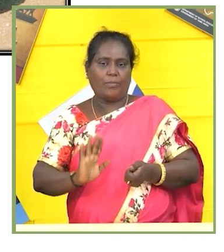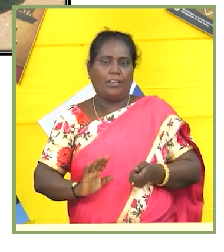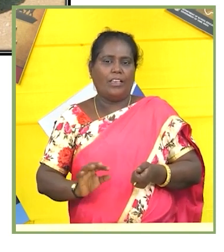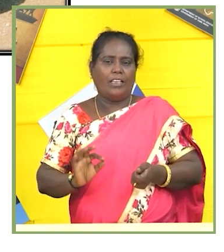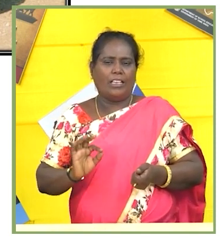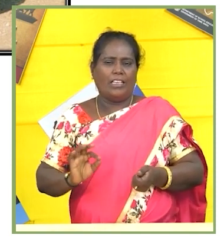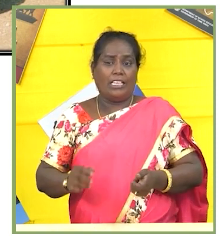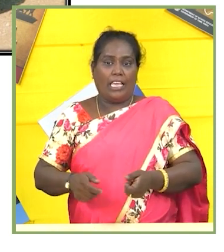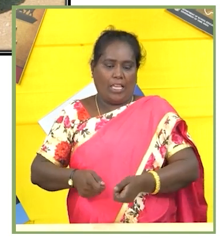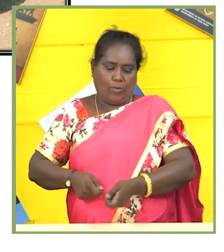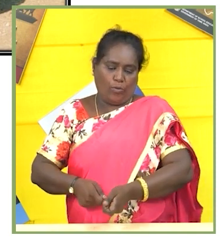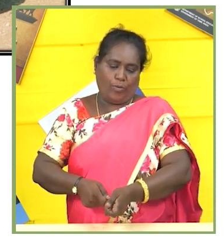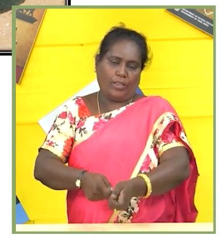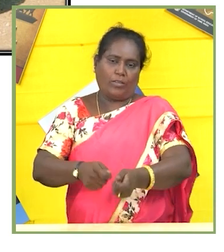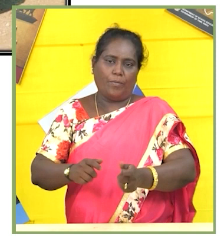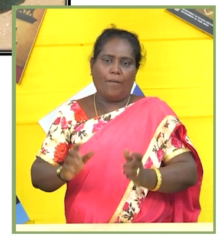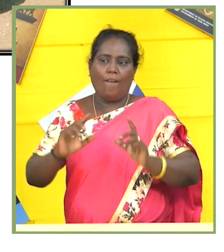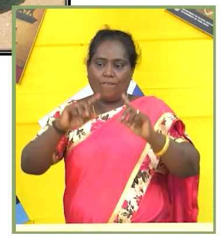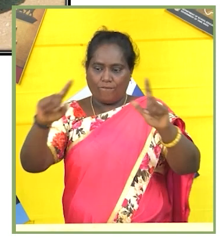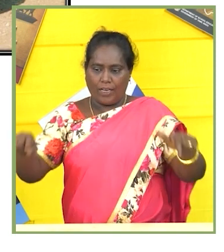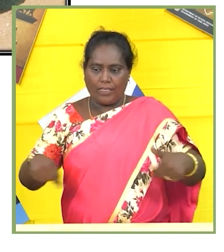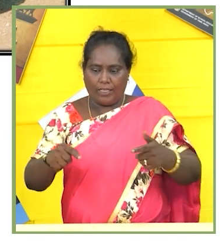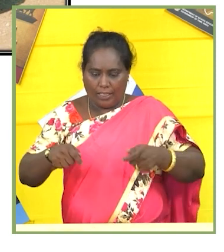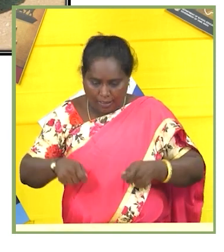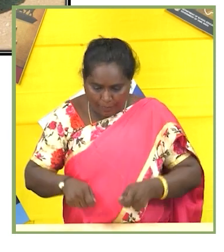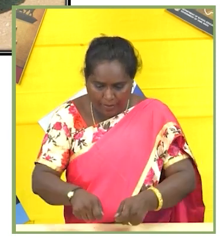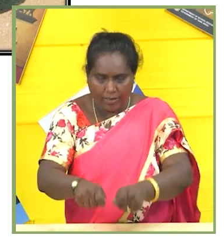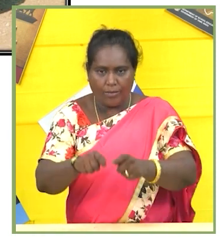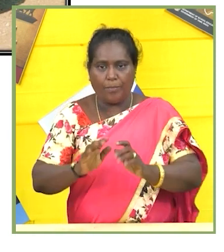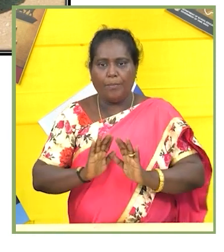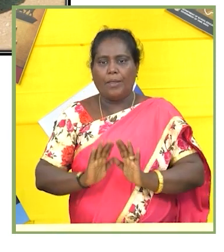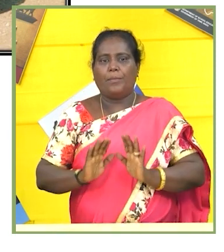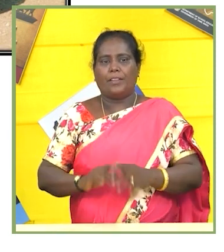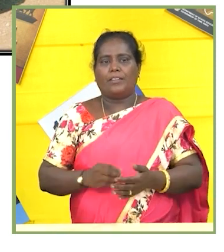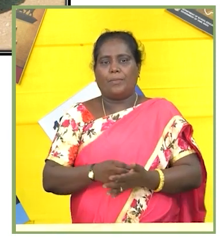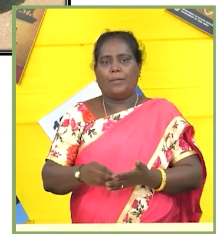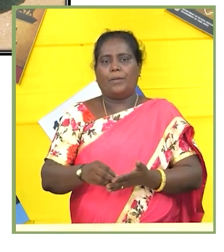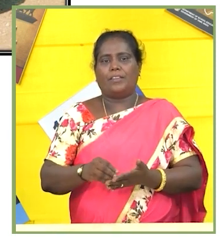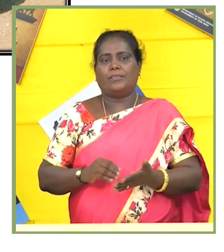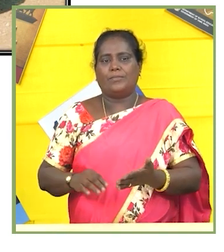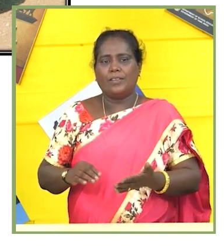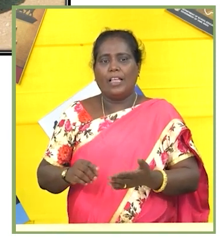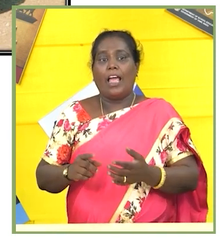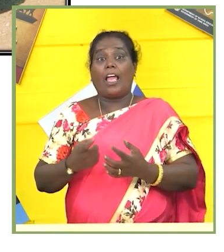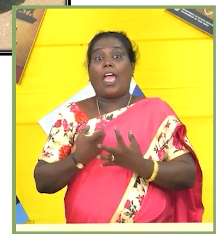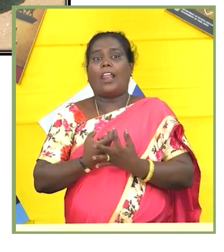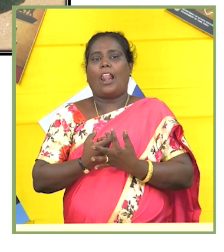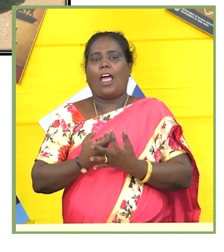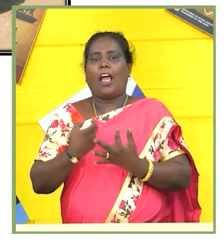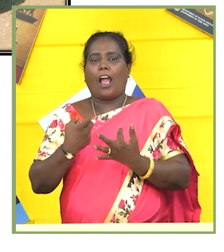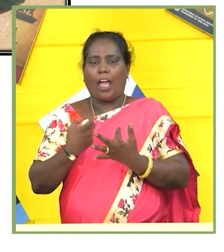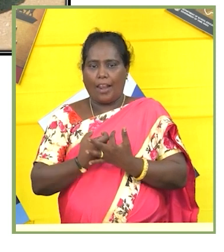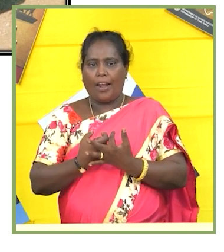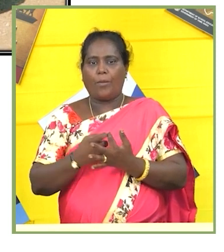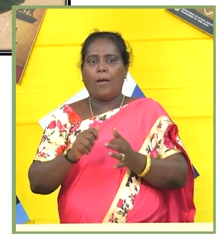பசுக்கள் வெள்ளை நிறத்தில் இருக்கும் அல்லது சாம்பல் நிறத்தில் இருக்கும். ஏர் உழுவதற்கும் வண்டி இழுப்பதற்கும் அதிகமாக